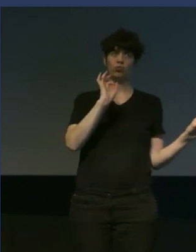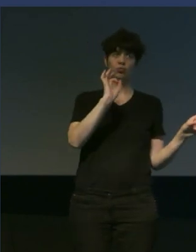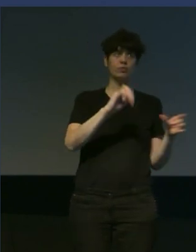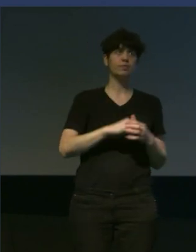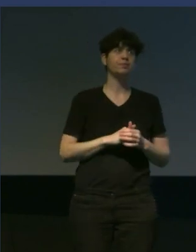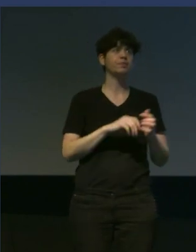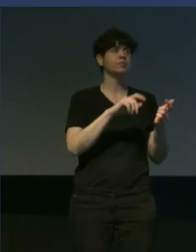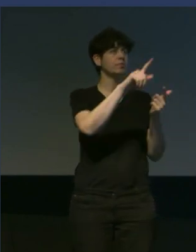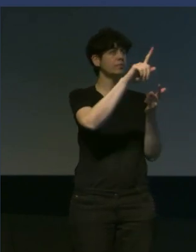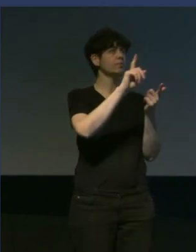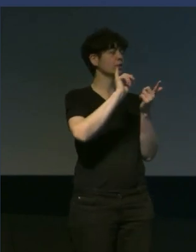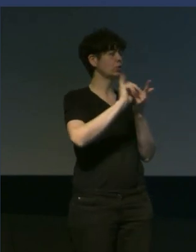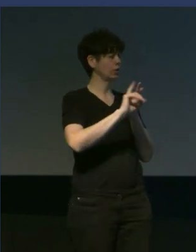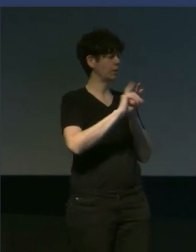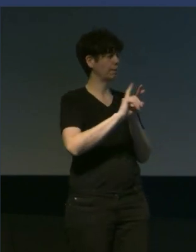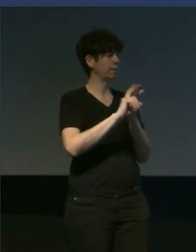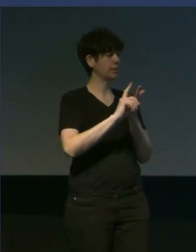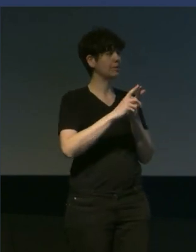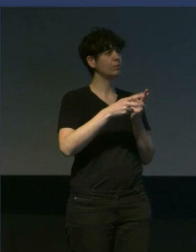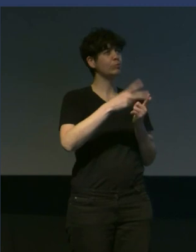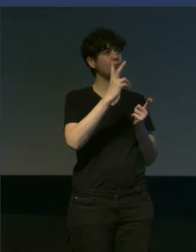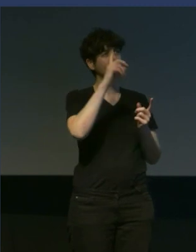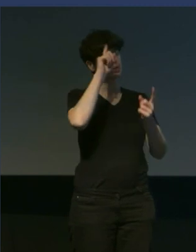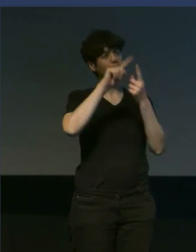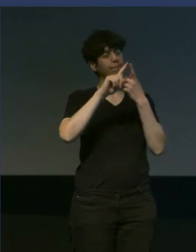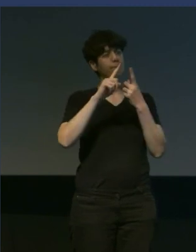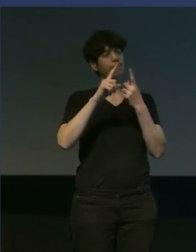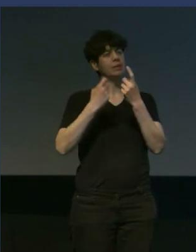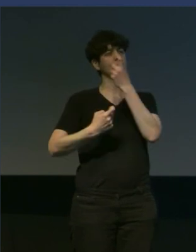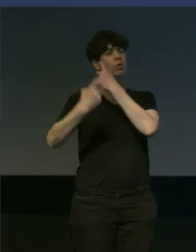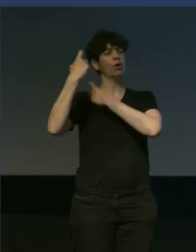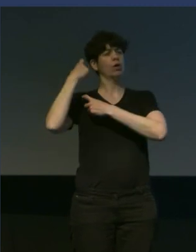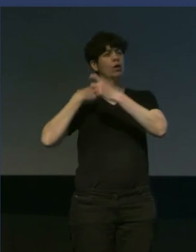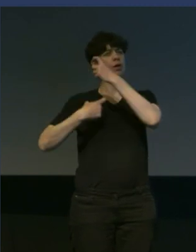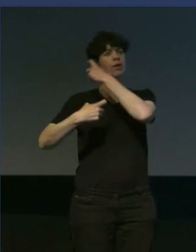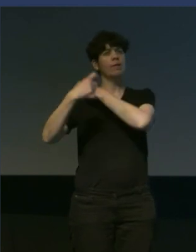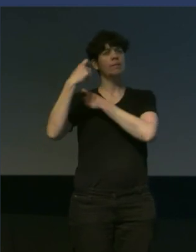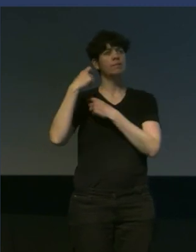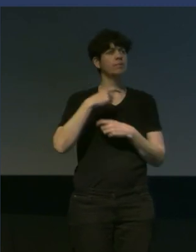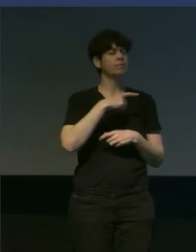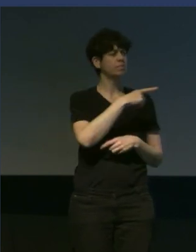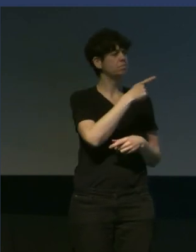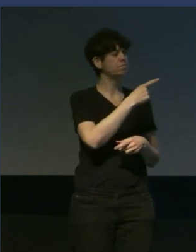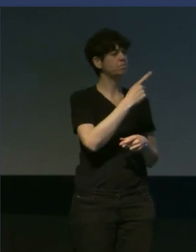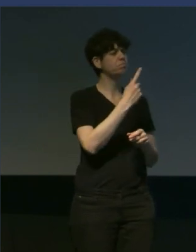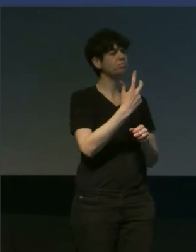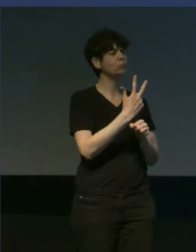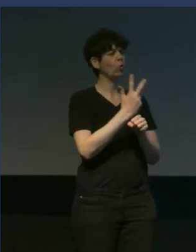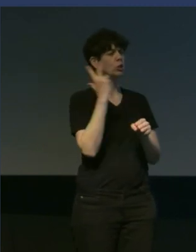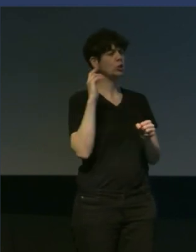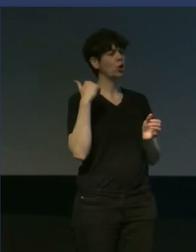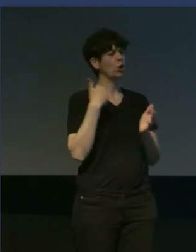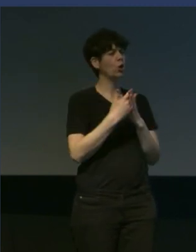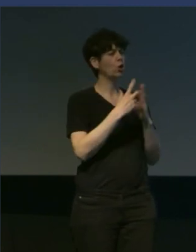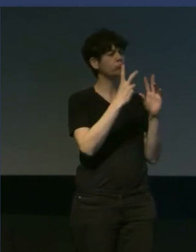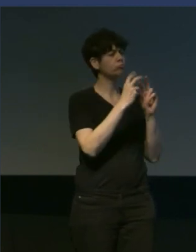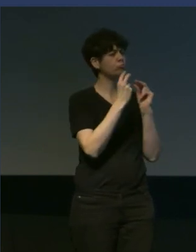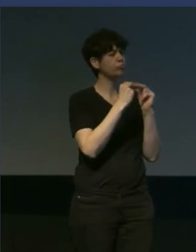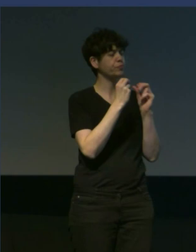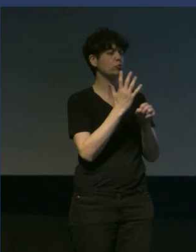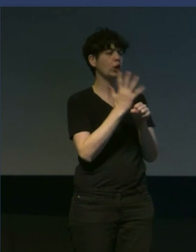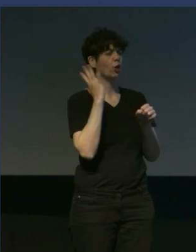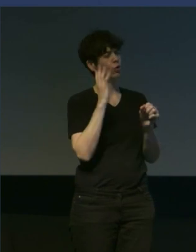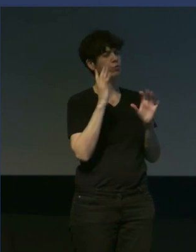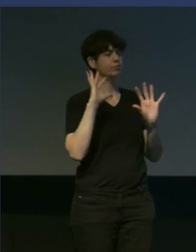Mon deuxième point est plus historique. Vous avez pas mal parlé des 3 dernières années, des 30 dernières années.